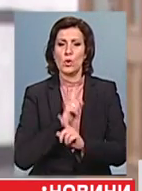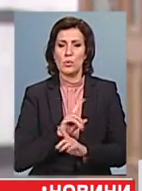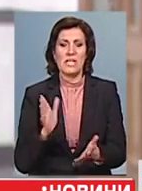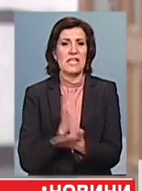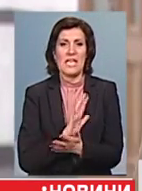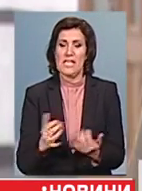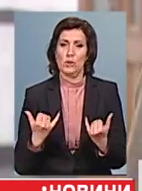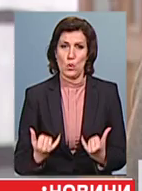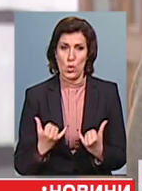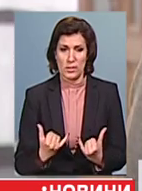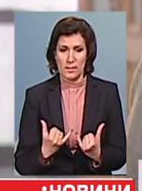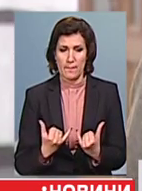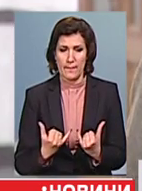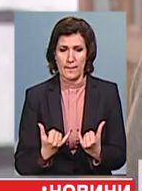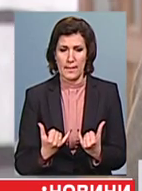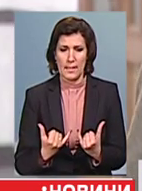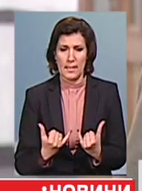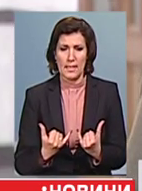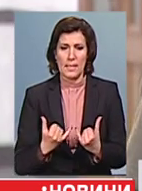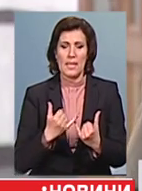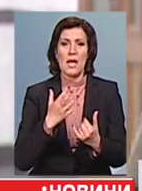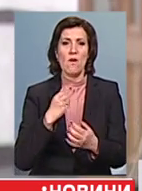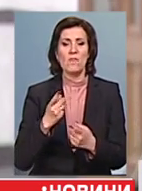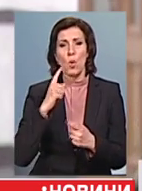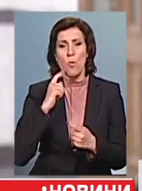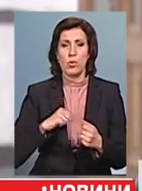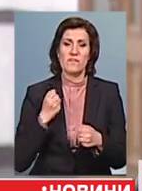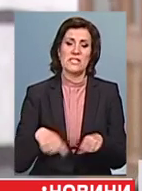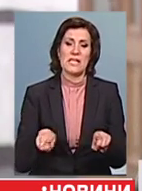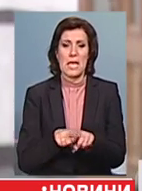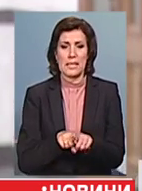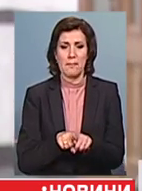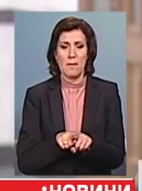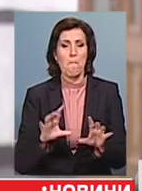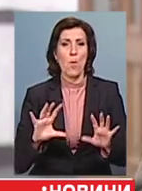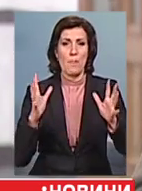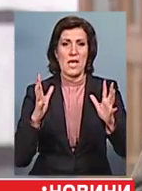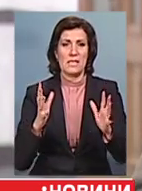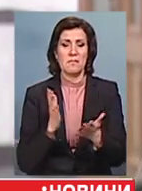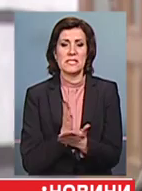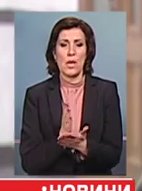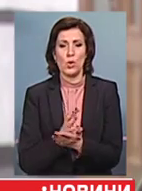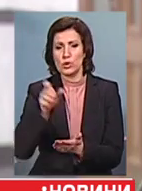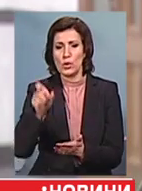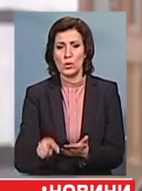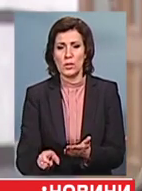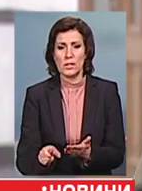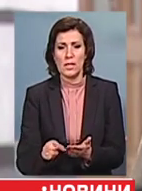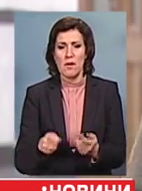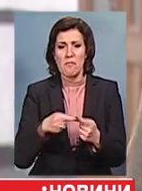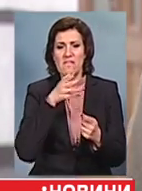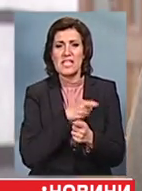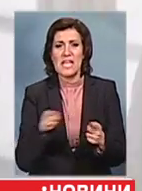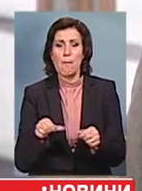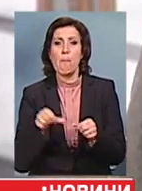не є сьогодні. Давид сьогодні обурився таким моментом знаходження людиною певний термін